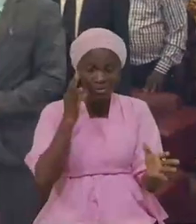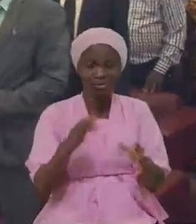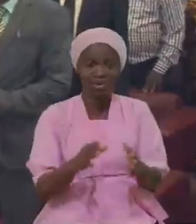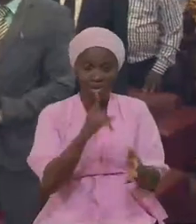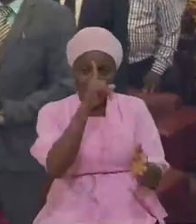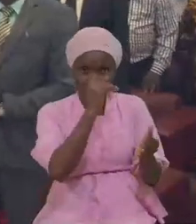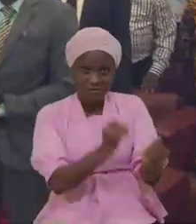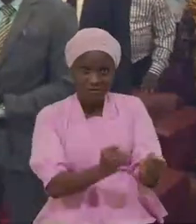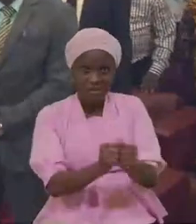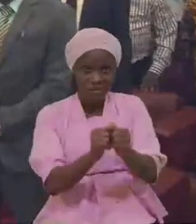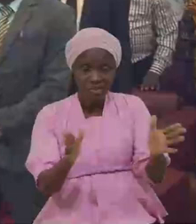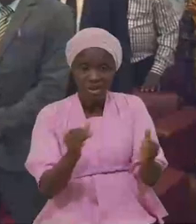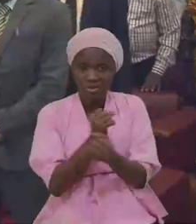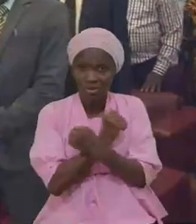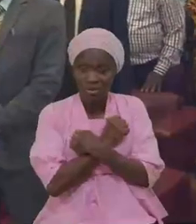foi sans l'amour,